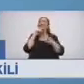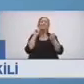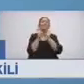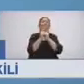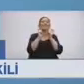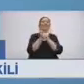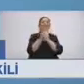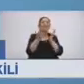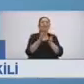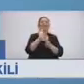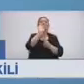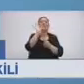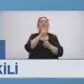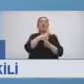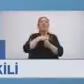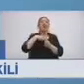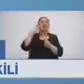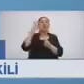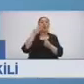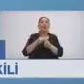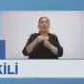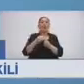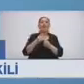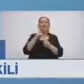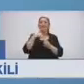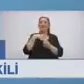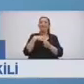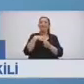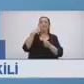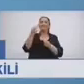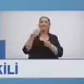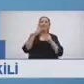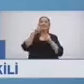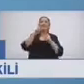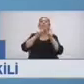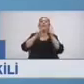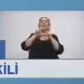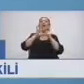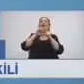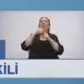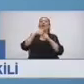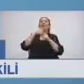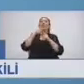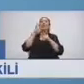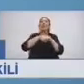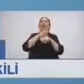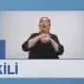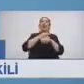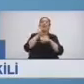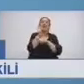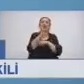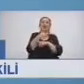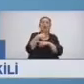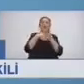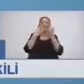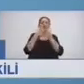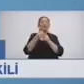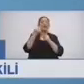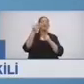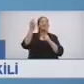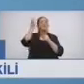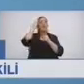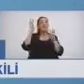Silivri Belediyesi olarak pilot ilçe seçilmemizden de önce çok sıkı bir ilişki içerisindeyiz. Başta deprem olmak